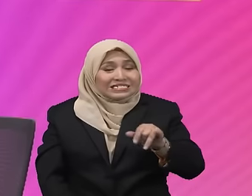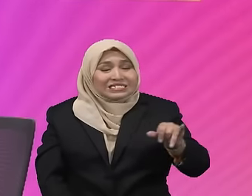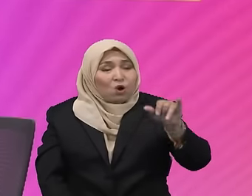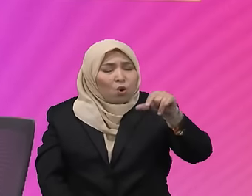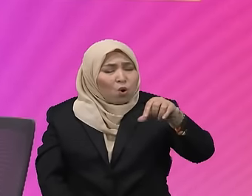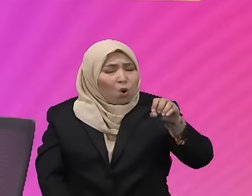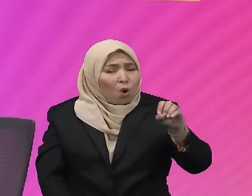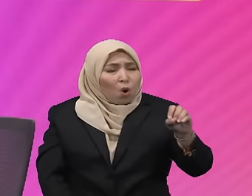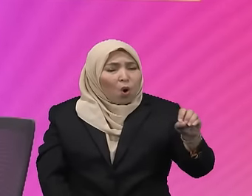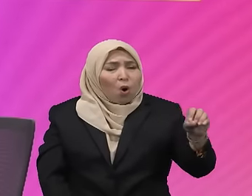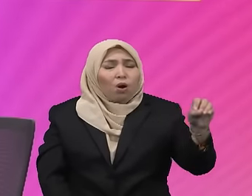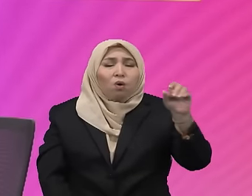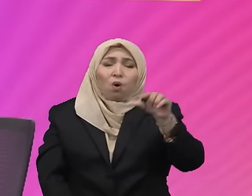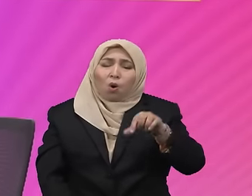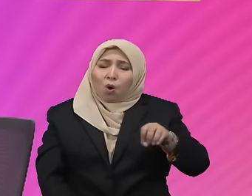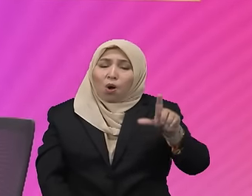بَازِغًا